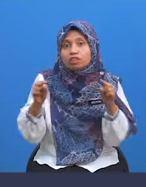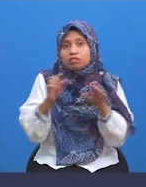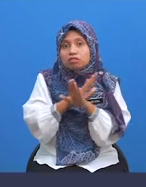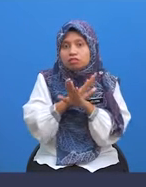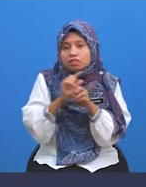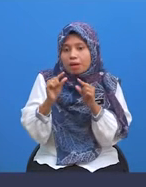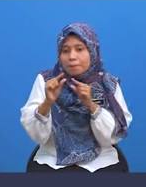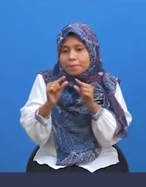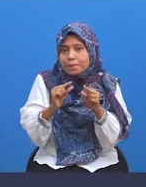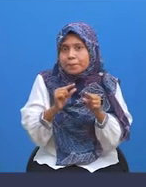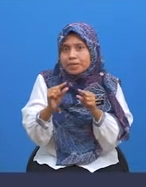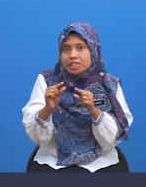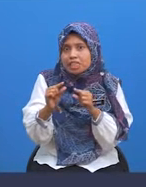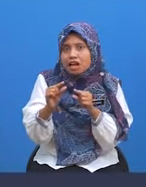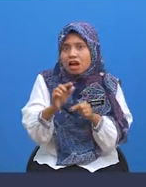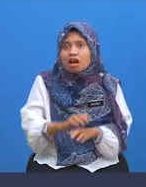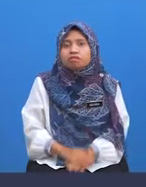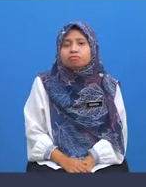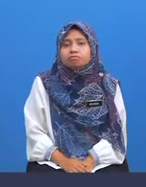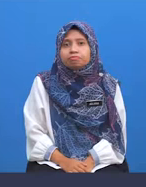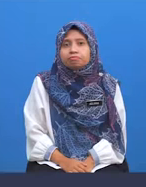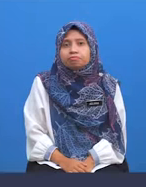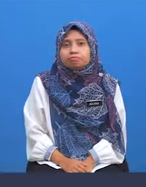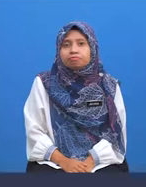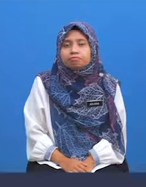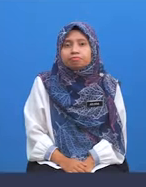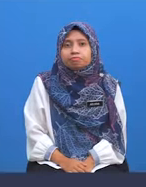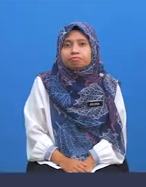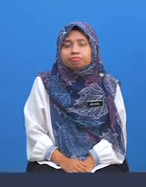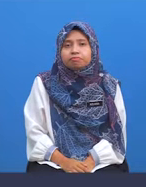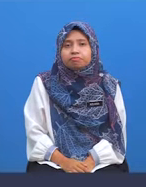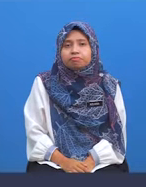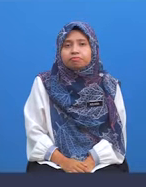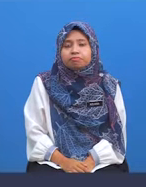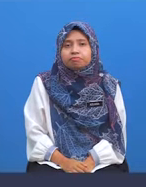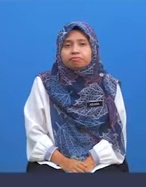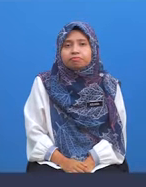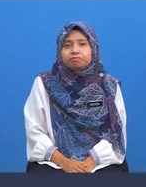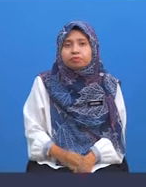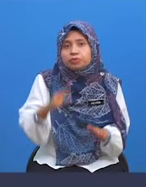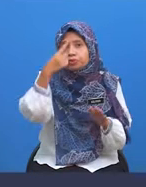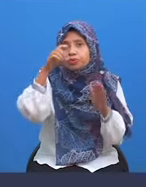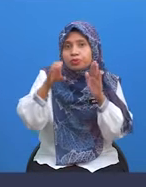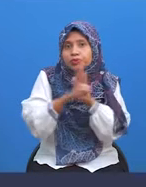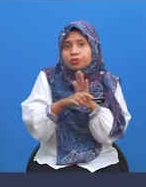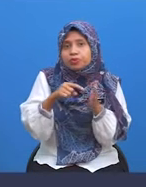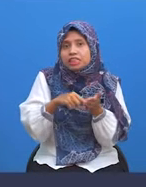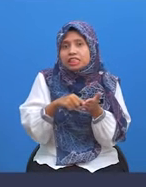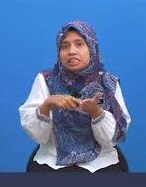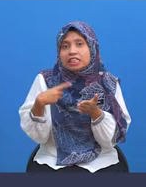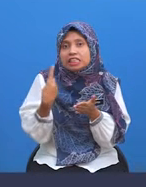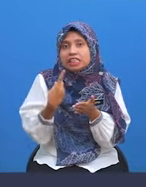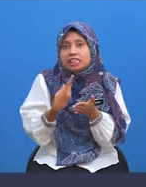Bagi contoh ini, kita lihat ada tata tanda modulus. Maka semua nilai